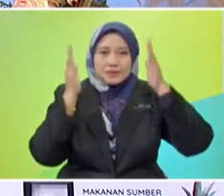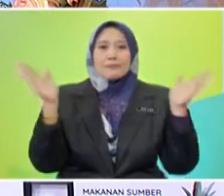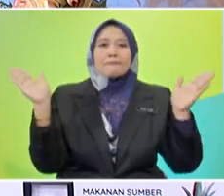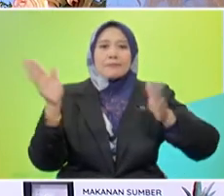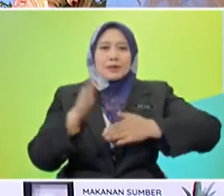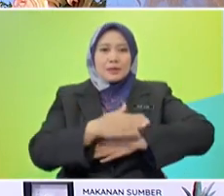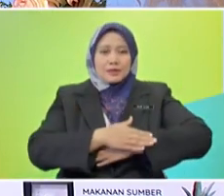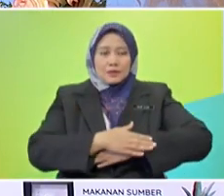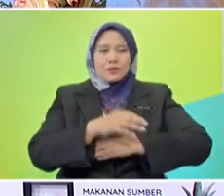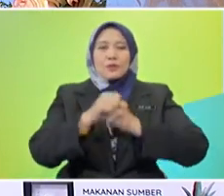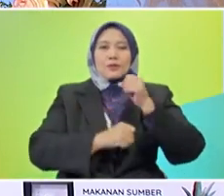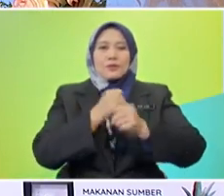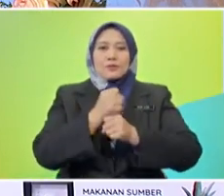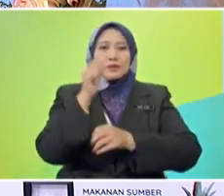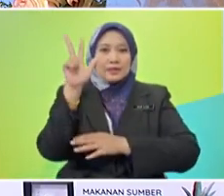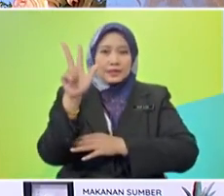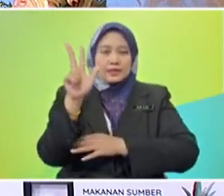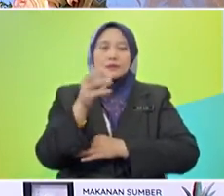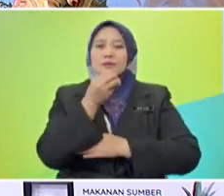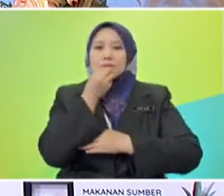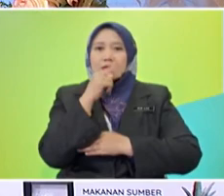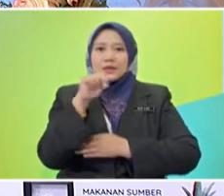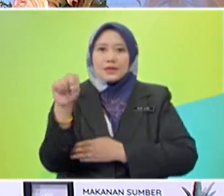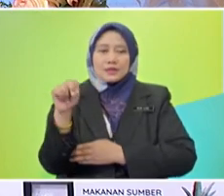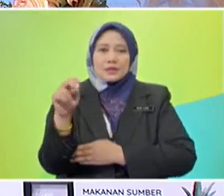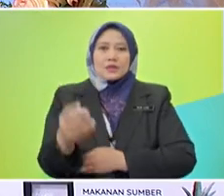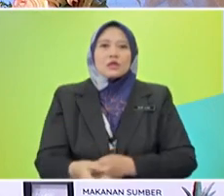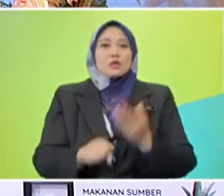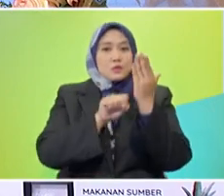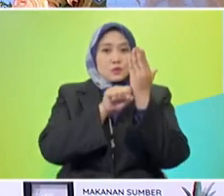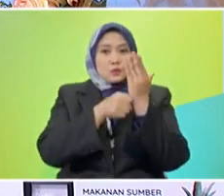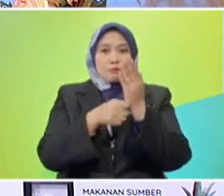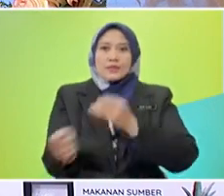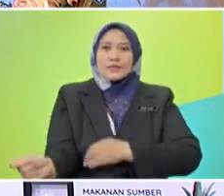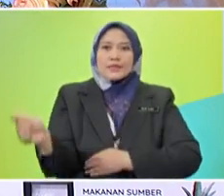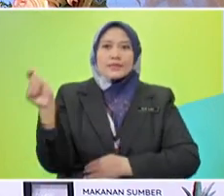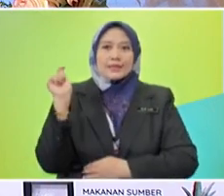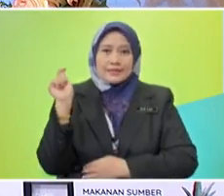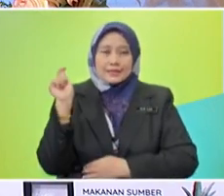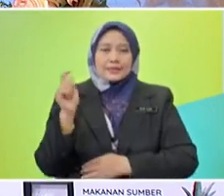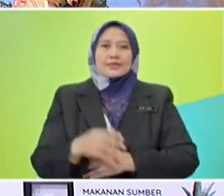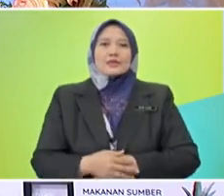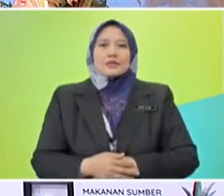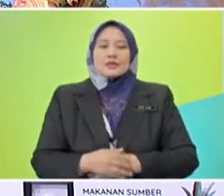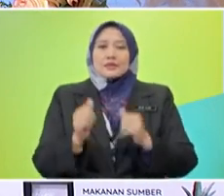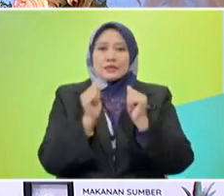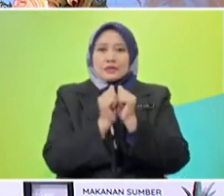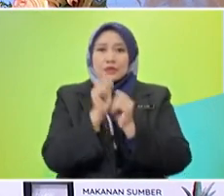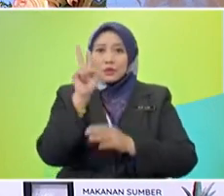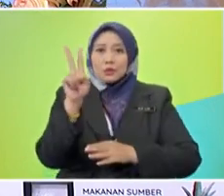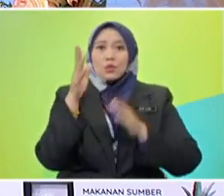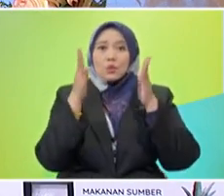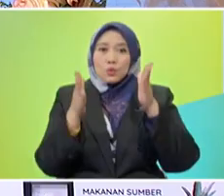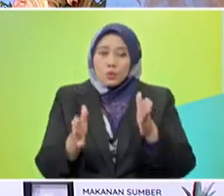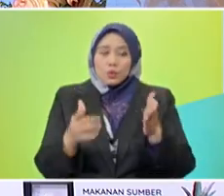makanan sumber tenaga. Baiklah, kami tidak bertiga dalam studio. Kami akan ditemani oleh dua orang lagi adik-adik Abang Fizi. Kita